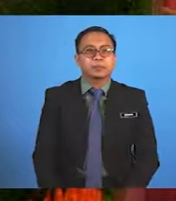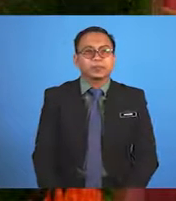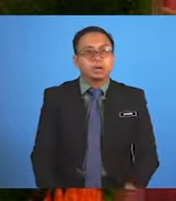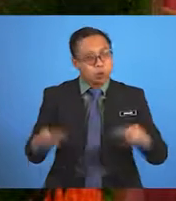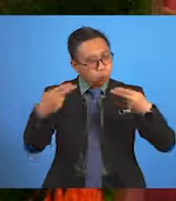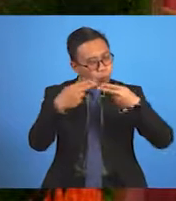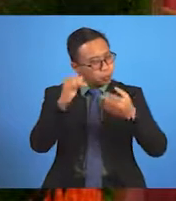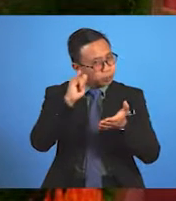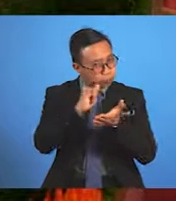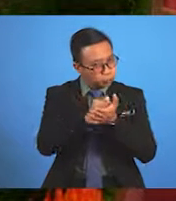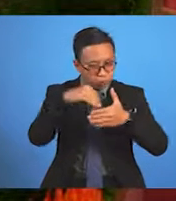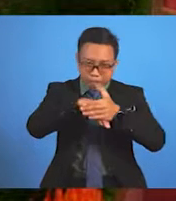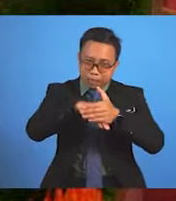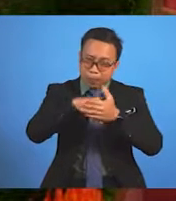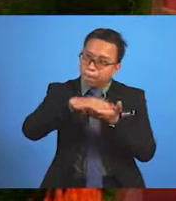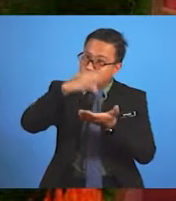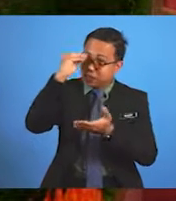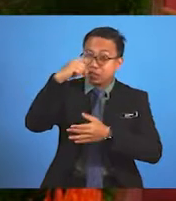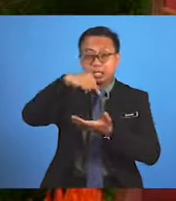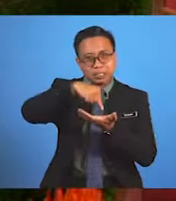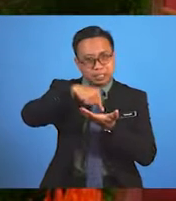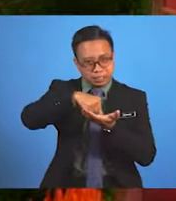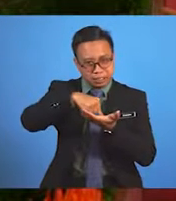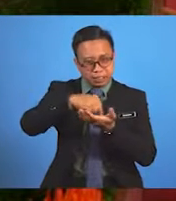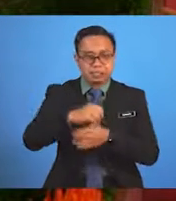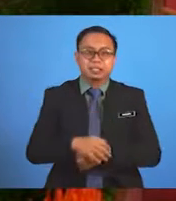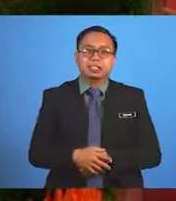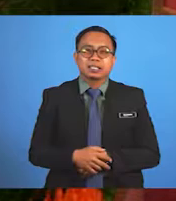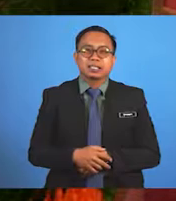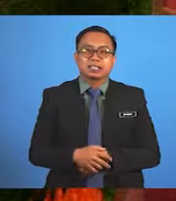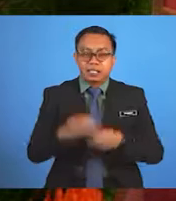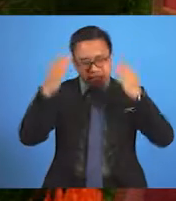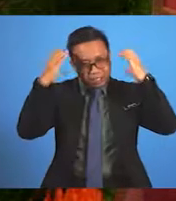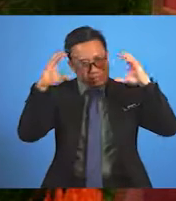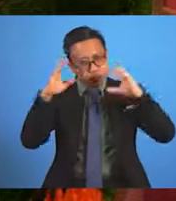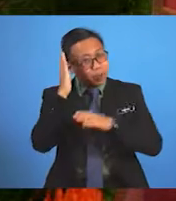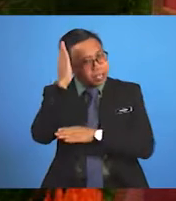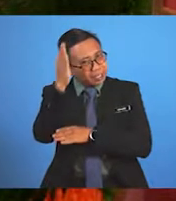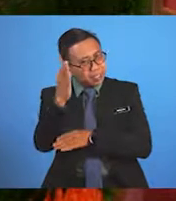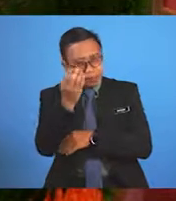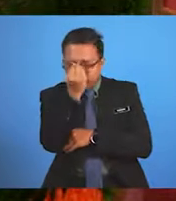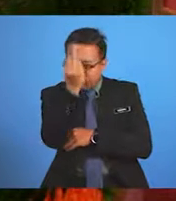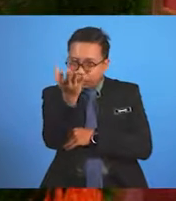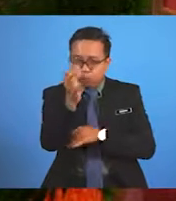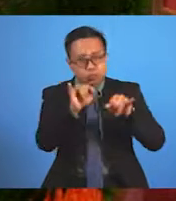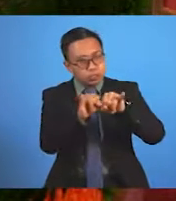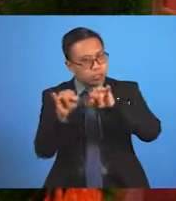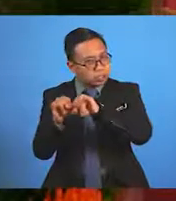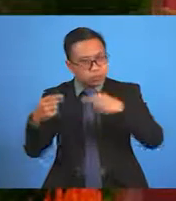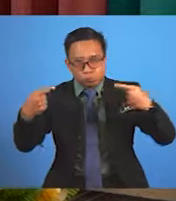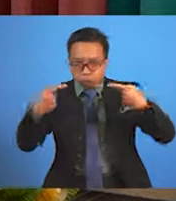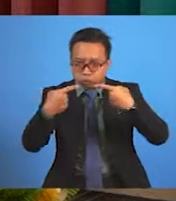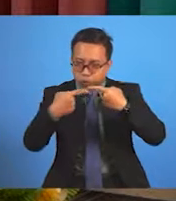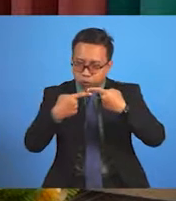Sehubungan itu, dalam sesi pembelajaran kita pada hari ini, cikgu akan terangkan jenis musuh